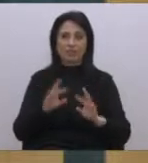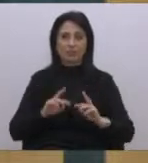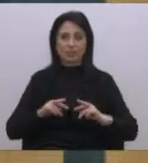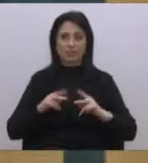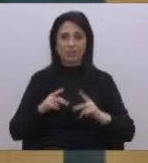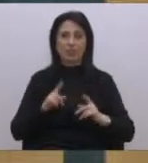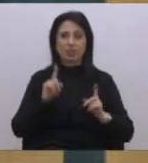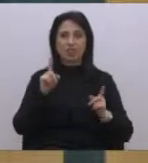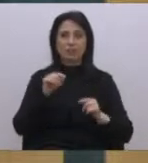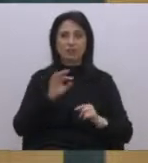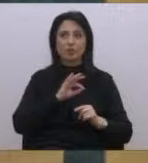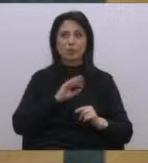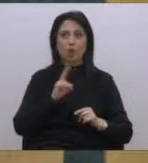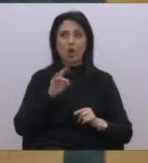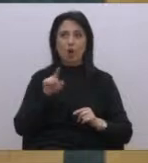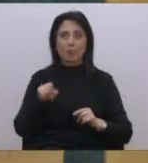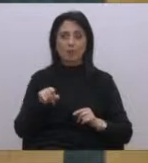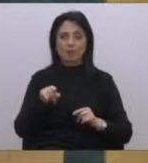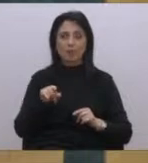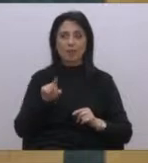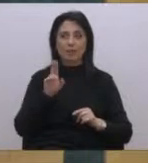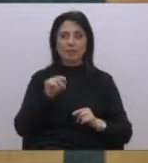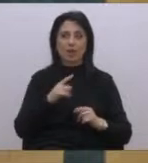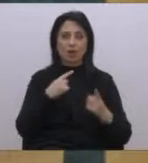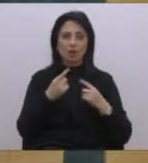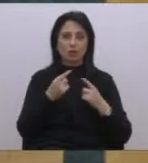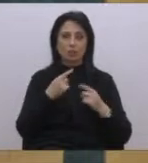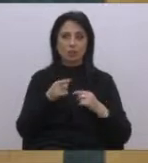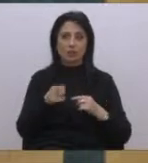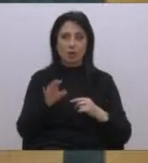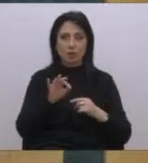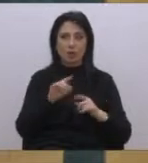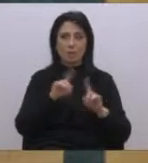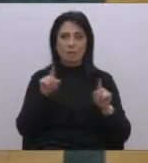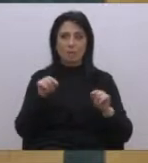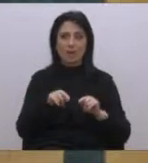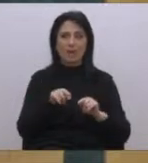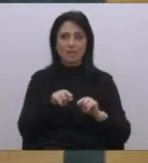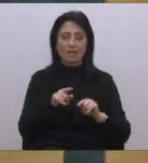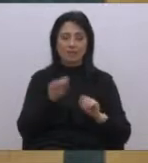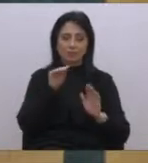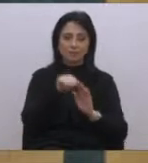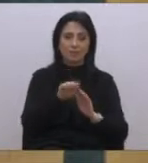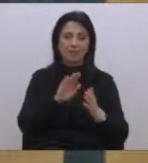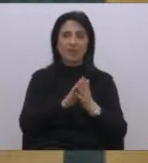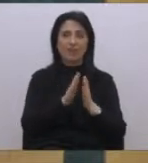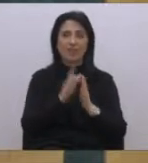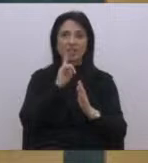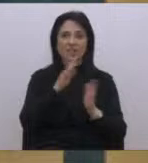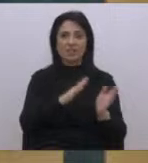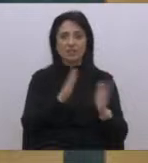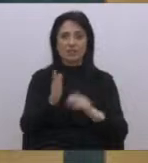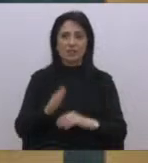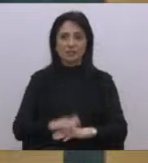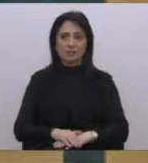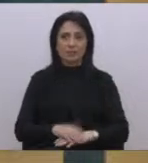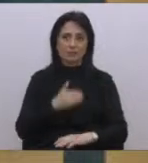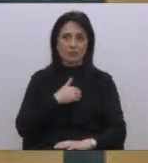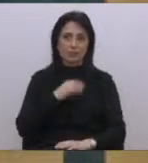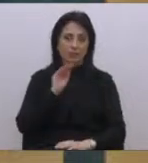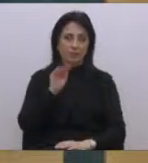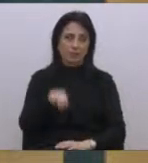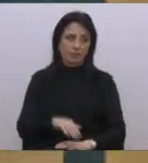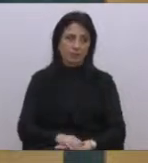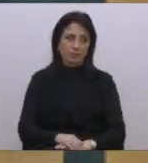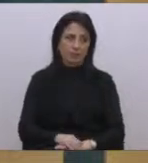ცვლილებები. შესაბამისად, იურიდიულ კომიტეტთან კონსულტაციით აღნიშნულ პაკეტებში დაინტეგრირებულია ვადის ერთი წლის გადაწევა. ეს მინდოდა